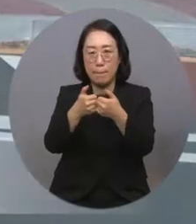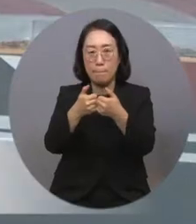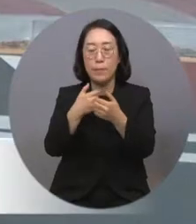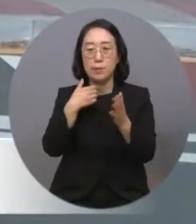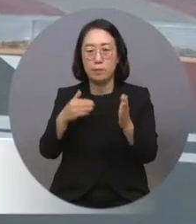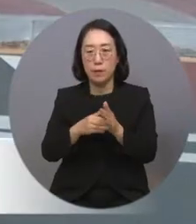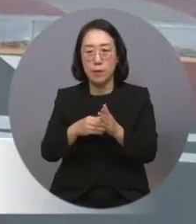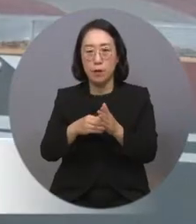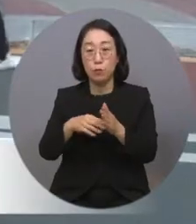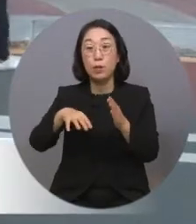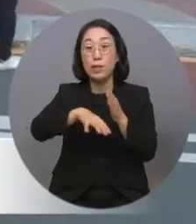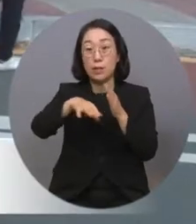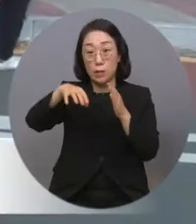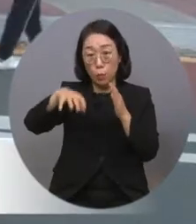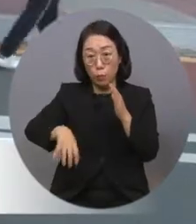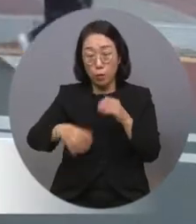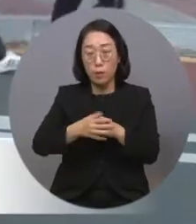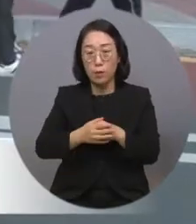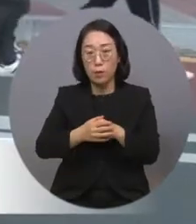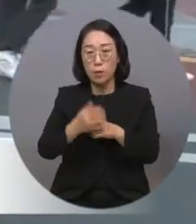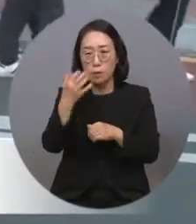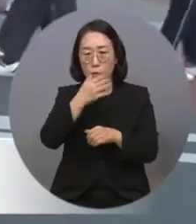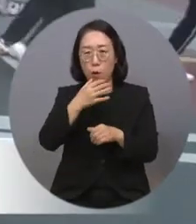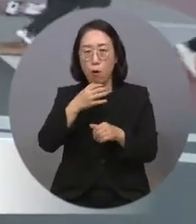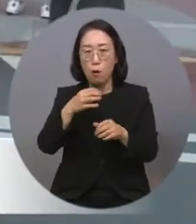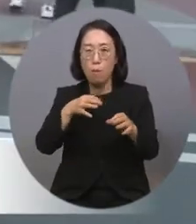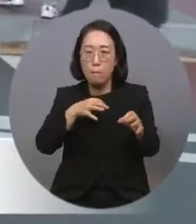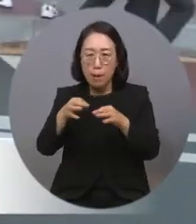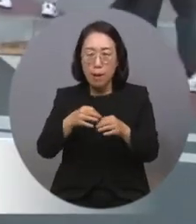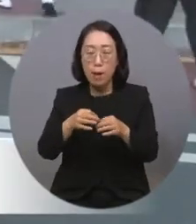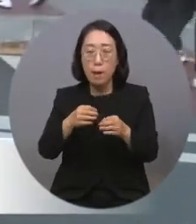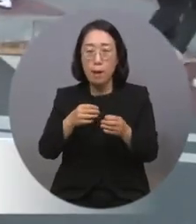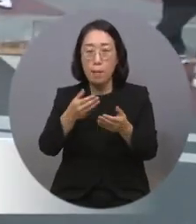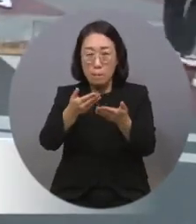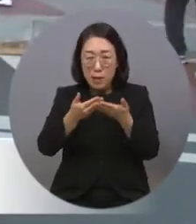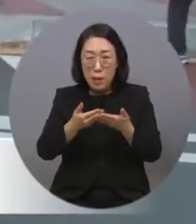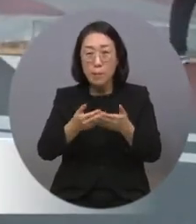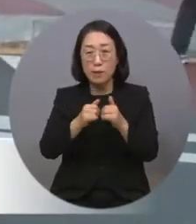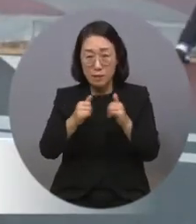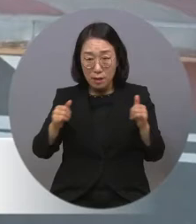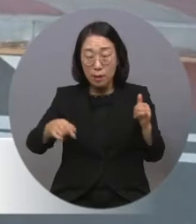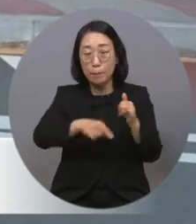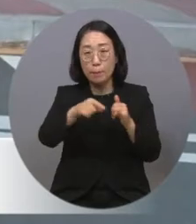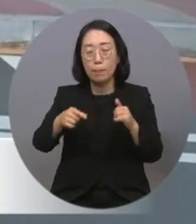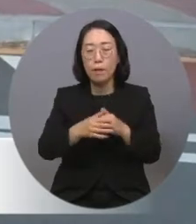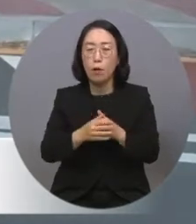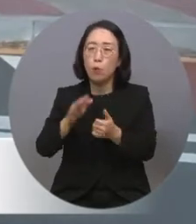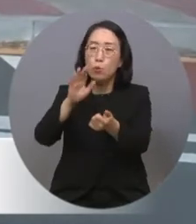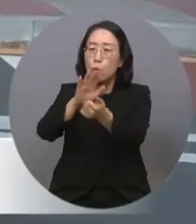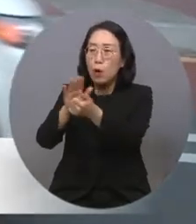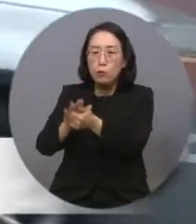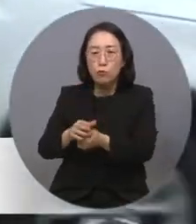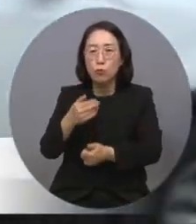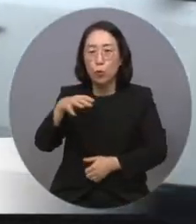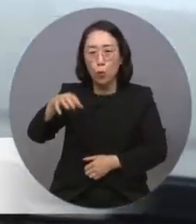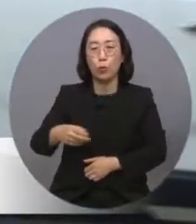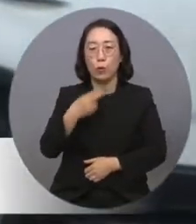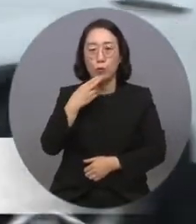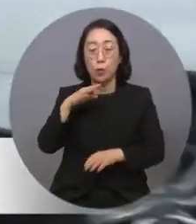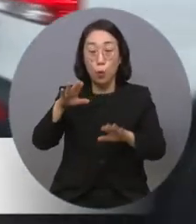우리 전라남도에는 성매매 피해를 당하는 아동 청소년 지원 시설이 없었습니다. 그런데 올해